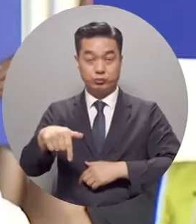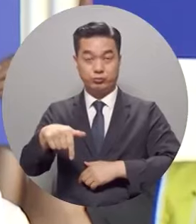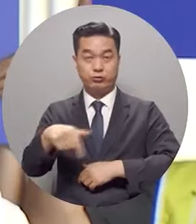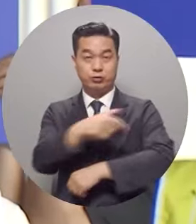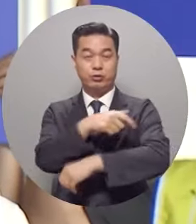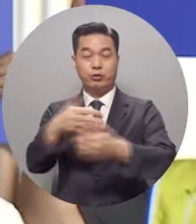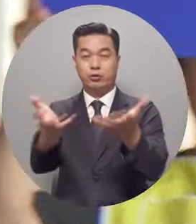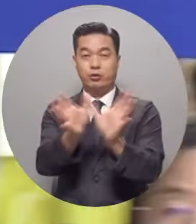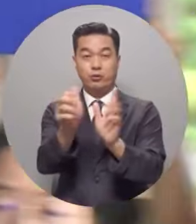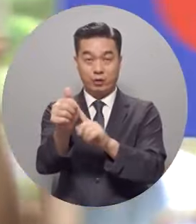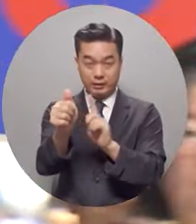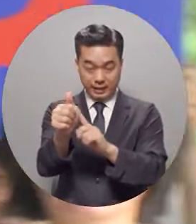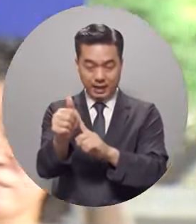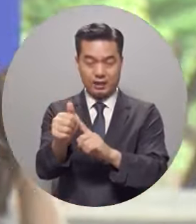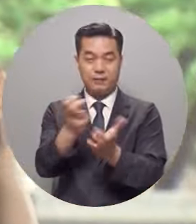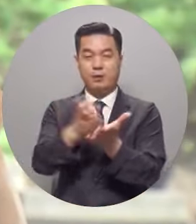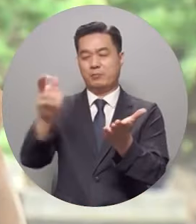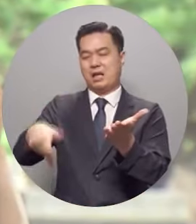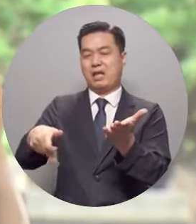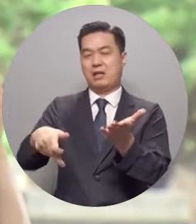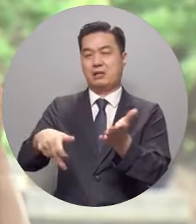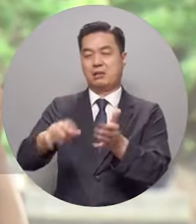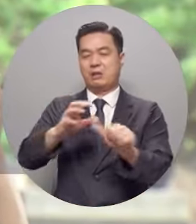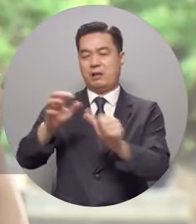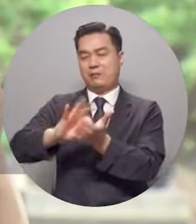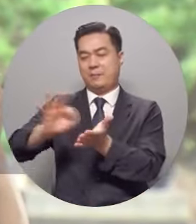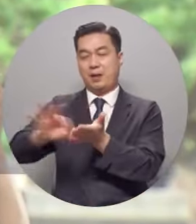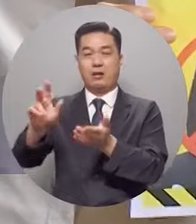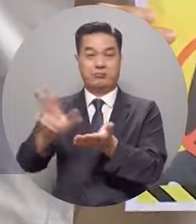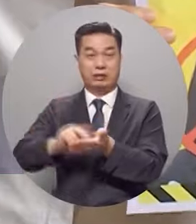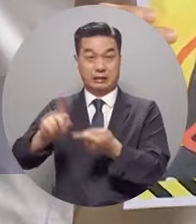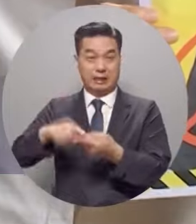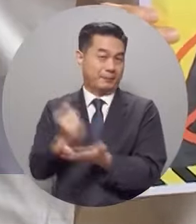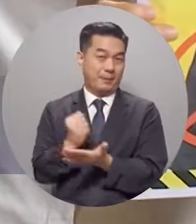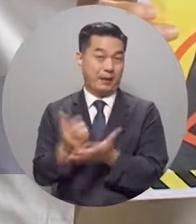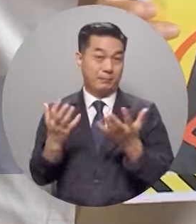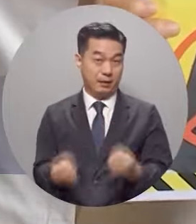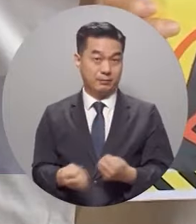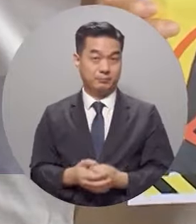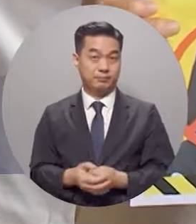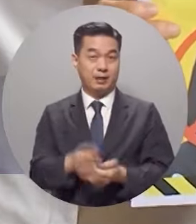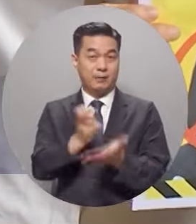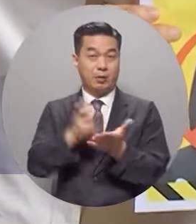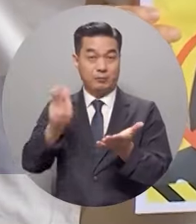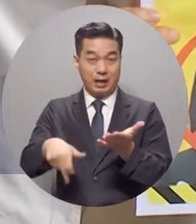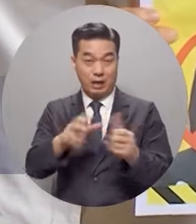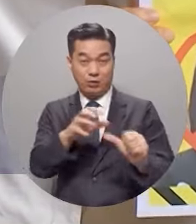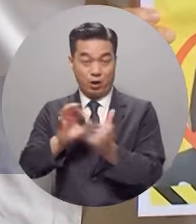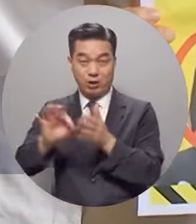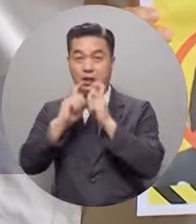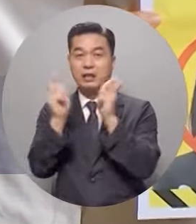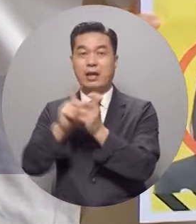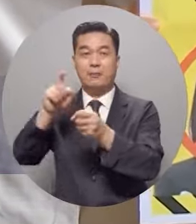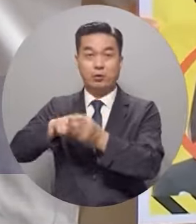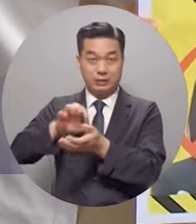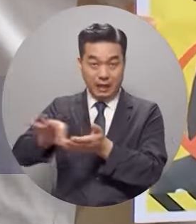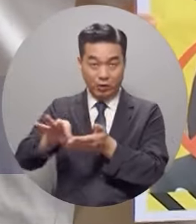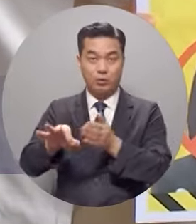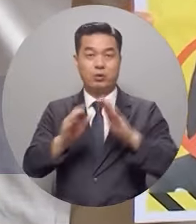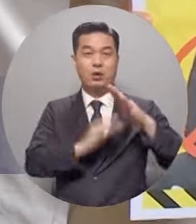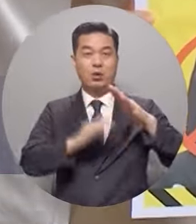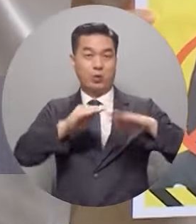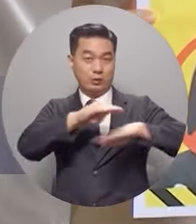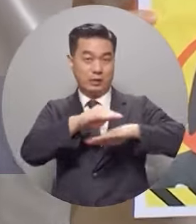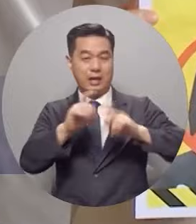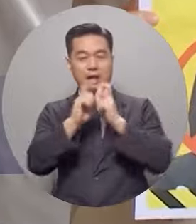유용 의혹에 대한 고발도 잇따랐습니다. 법인카드 유용, 사적 사용, 관용차 사적 사용 등